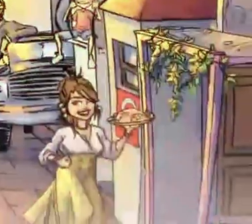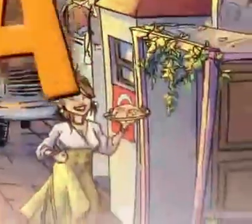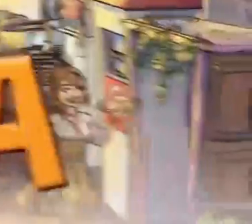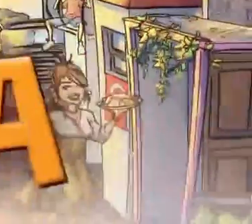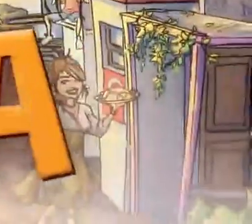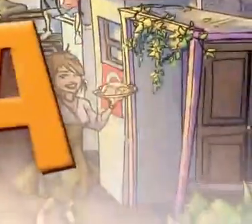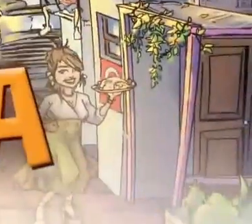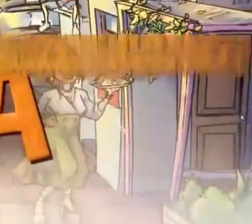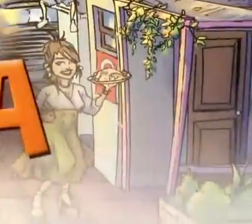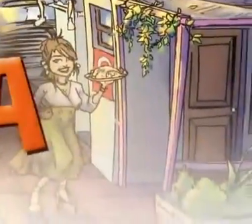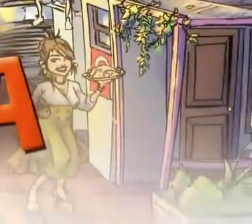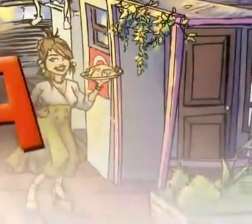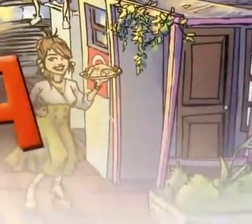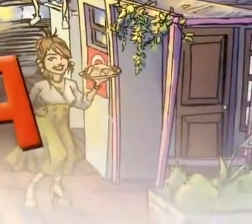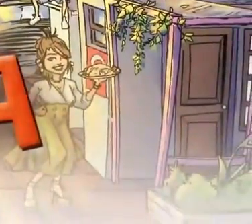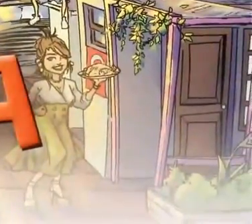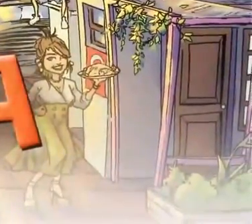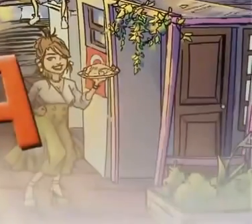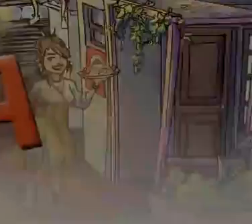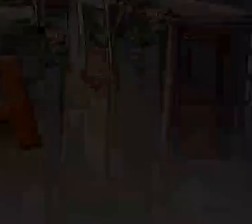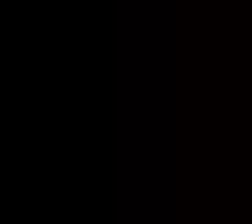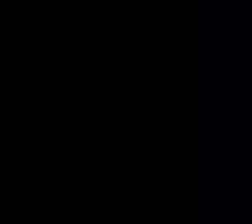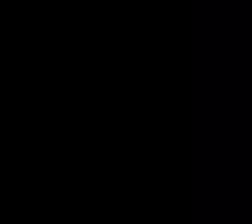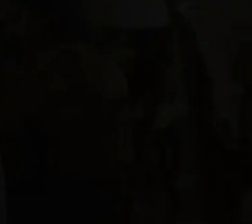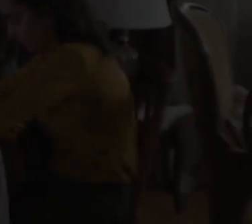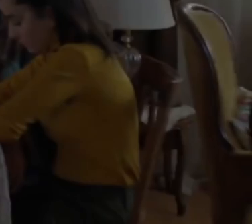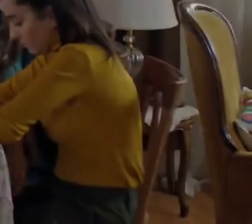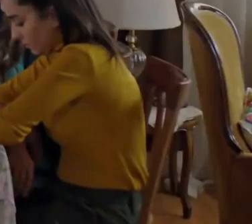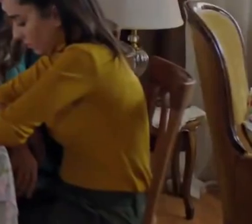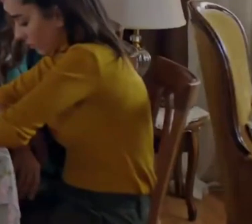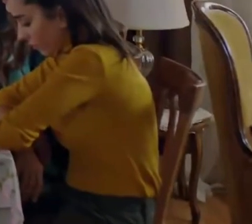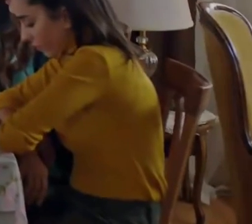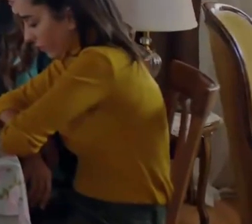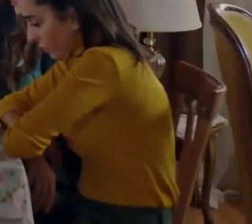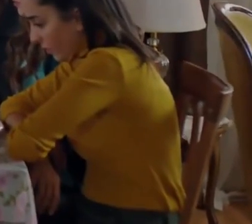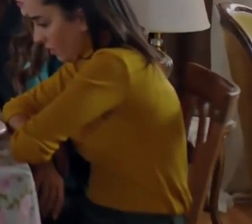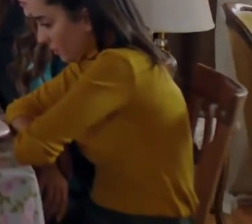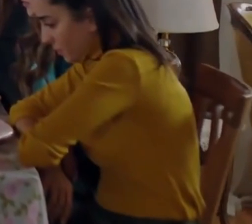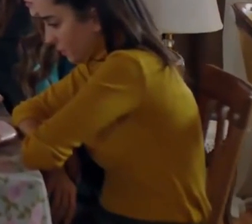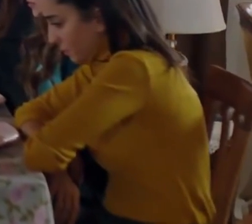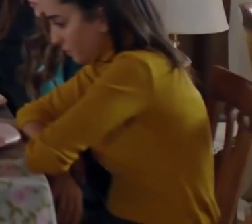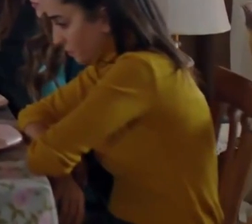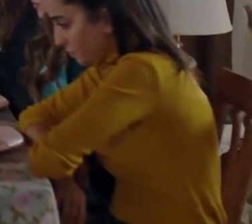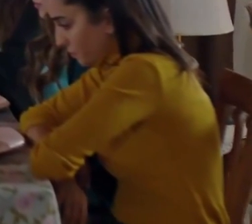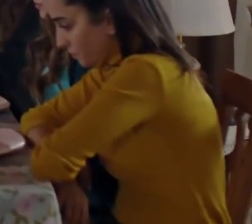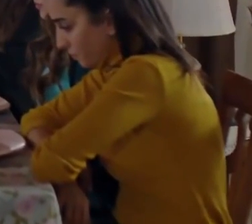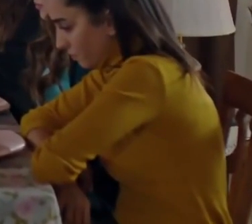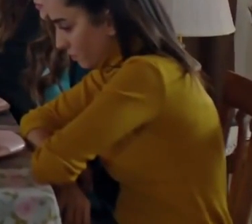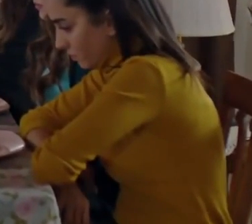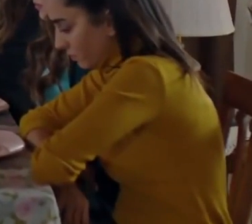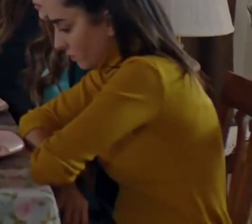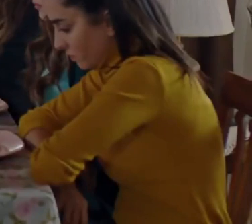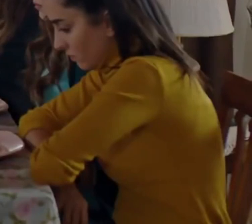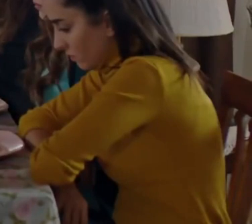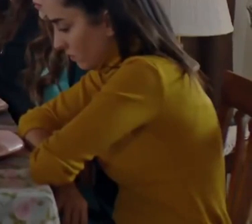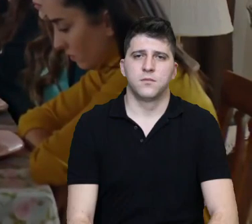Osman Sınav ve Hasan Kaçan'dan Yalaz'a yazdı. Akartürkler evde kahvaltı masasında. Hepsinin yüzü asık, çaylarına